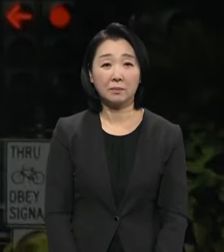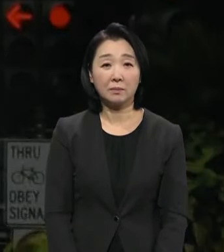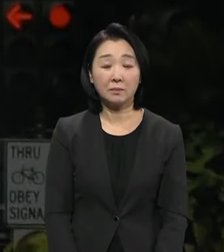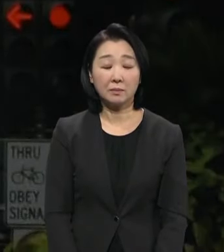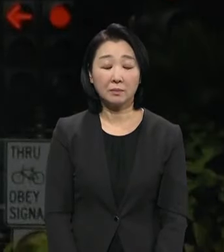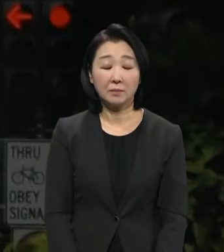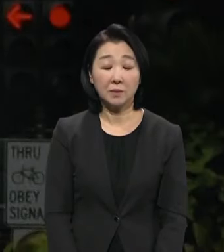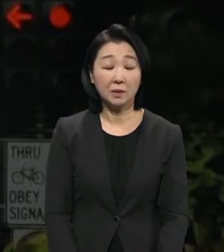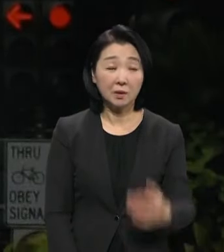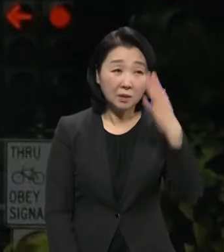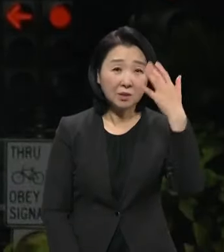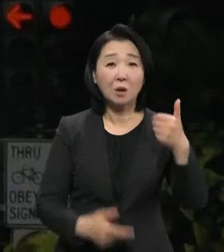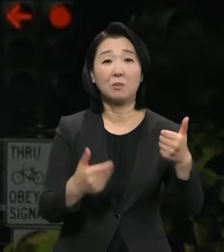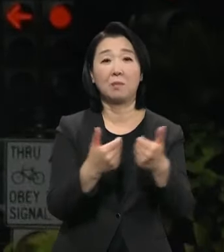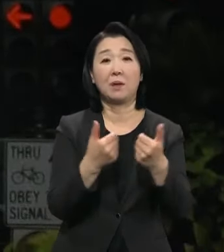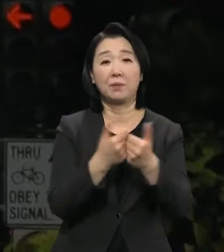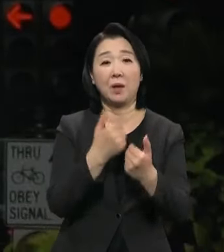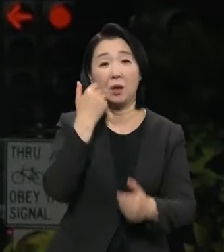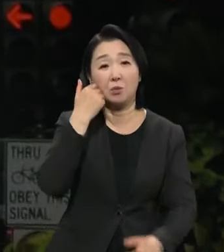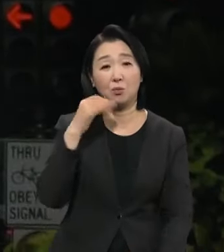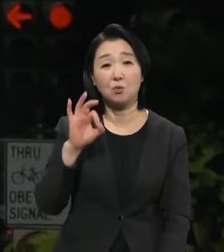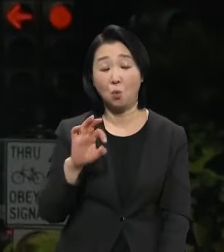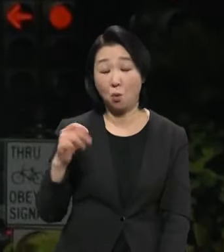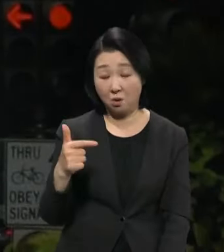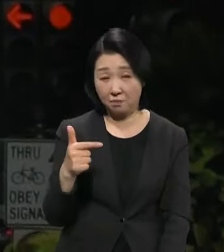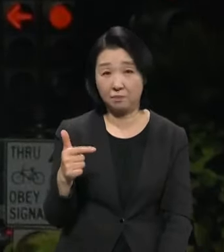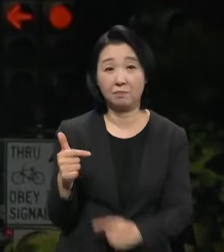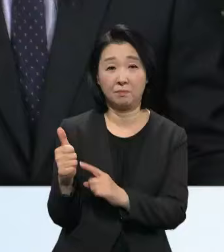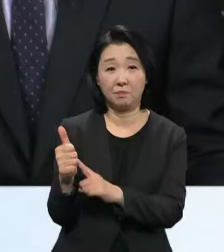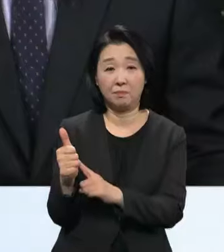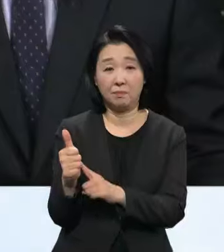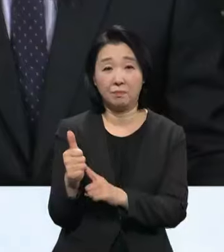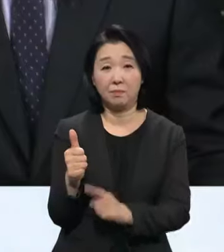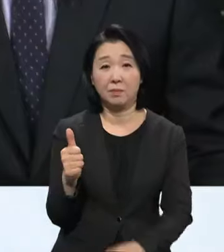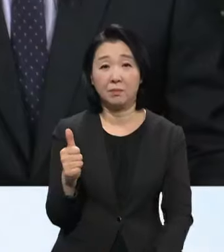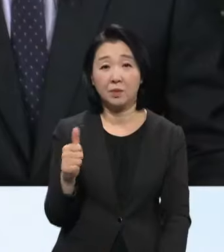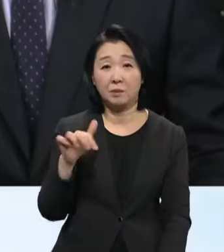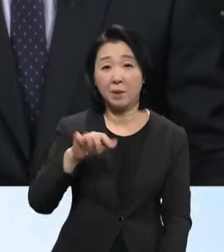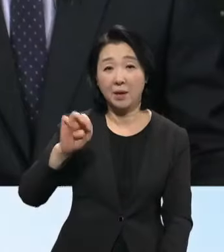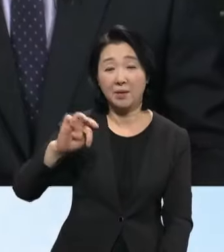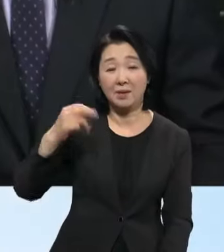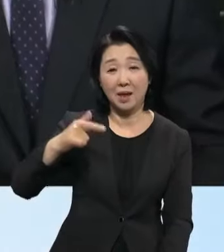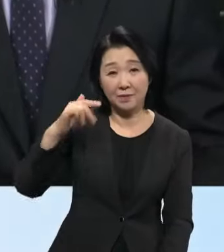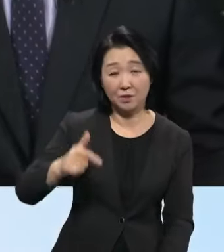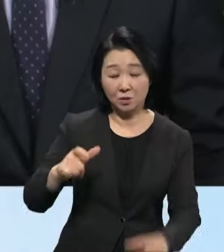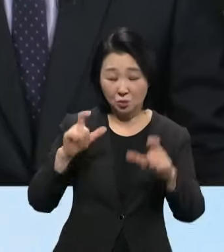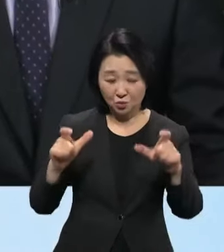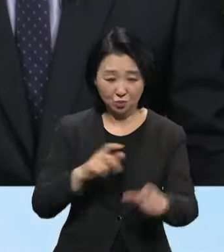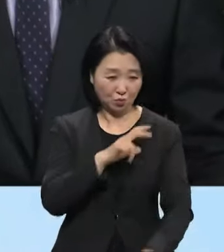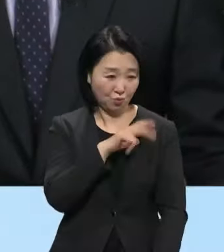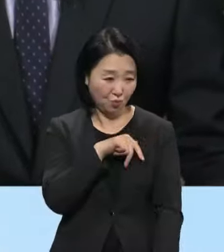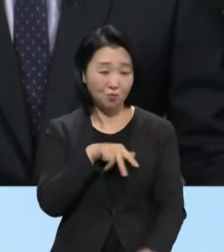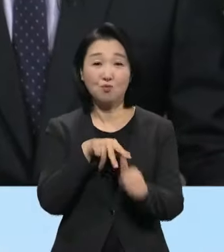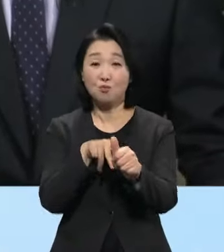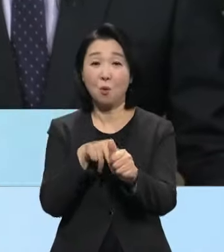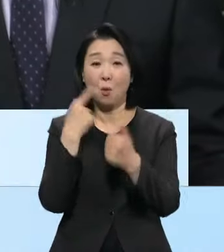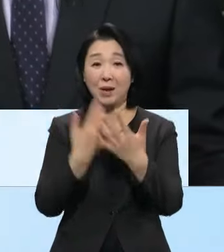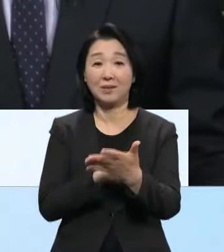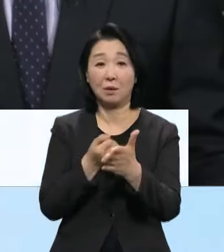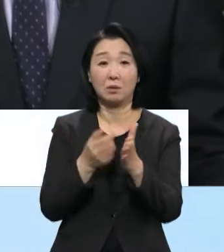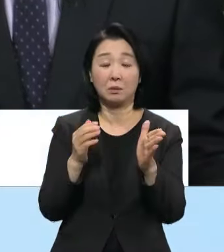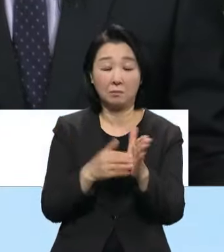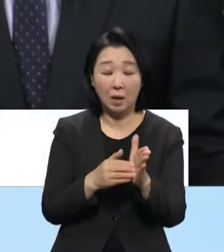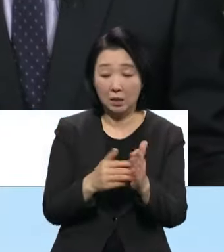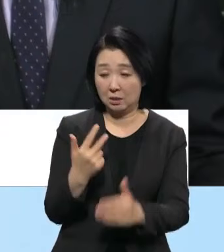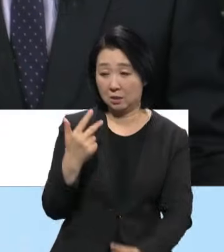반트럼프 인사요 호원 전 주지사는 지금 공화당의 메릴랜드주 연방 상원의원 후보로 확정이 돼 있습니다 지난주